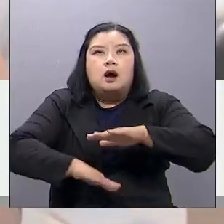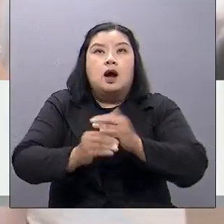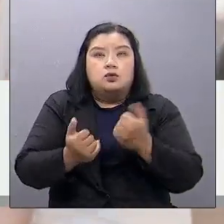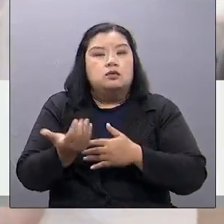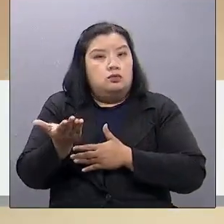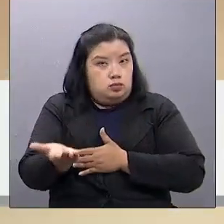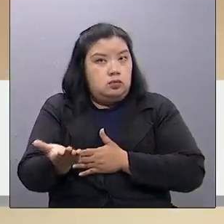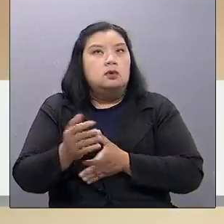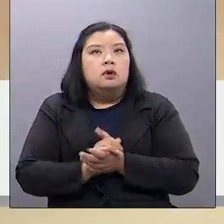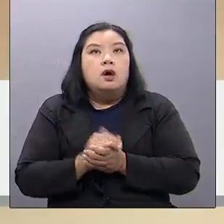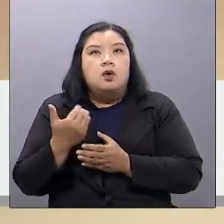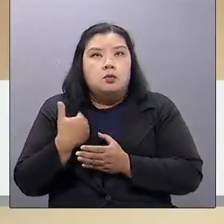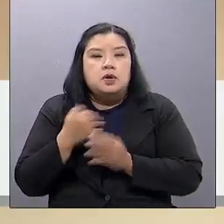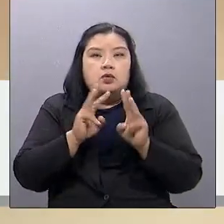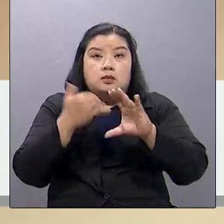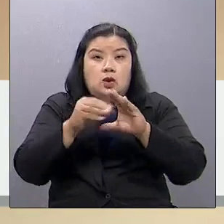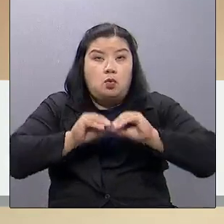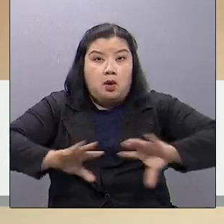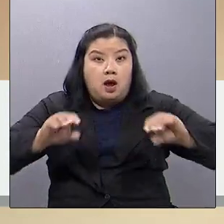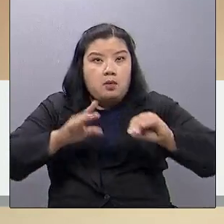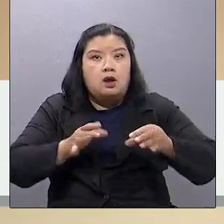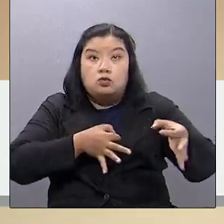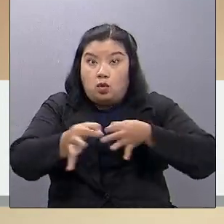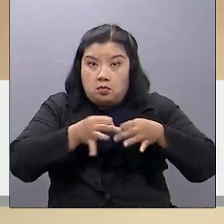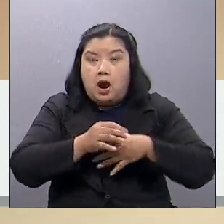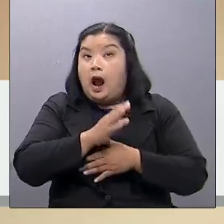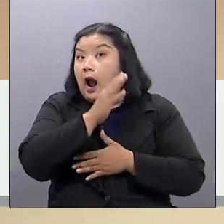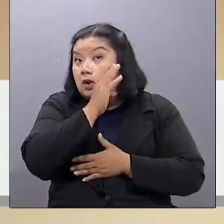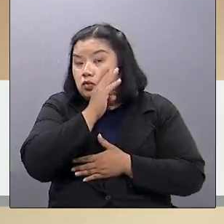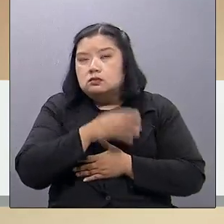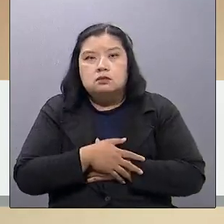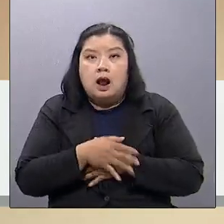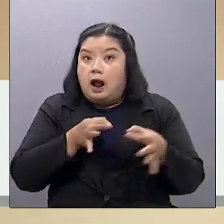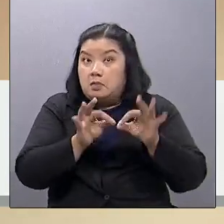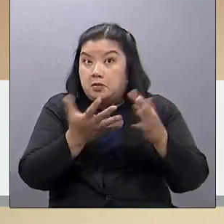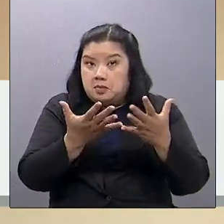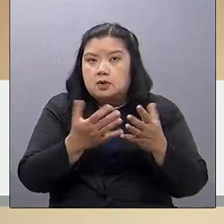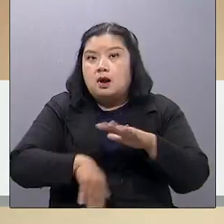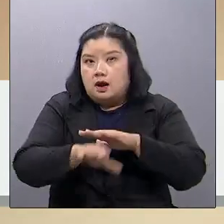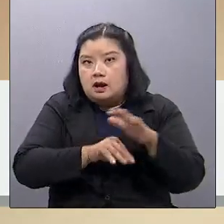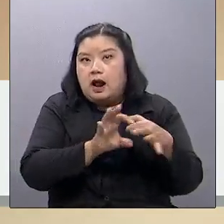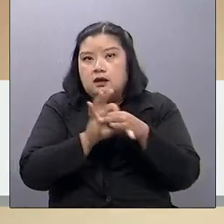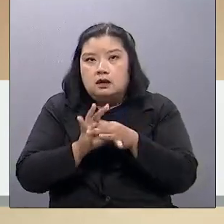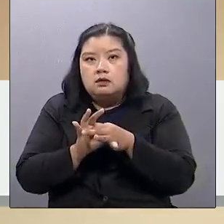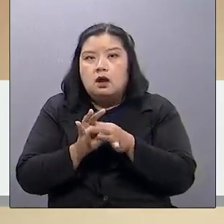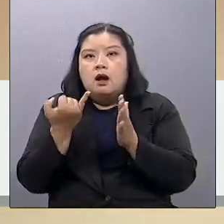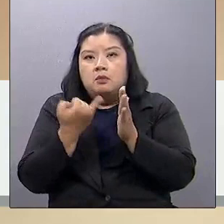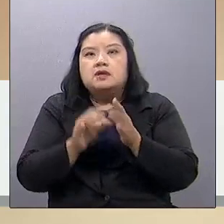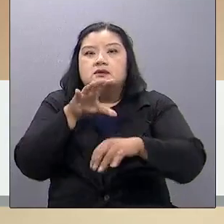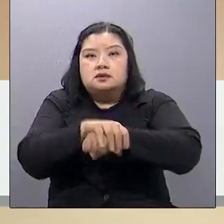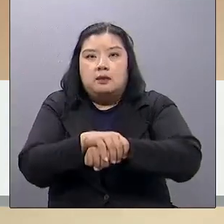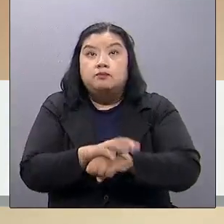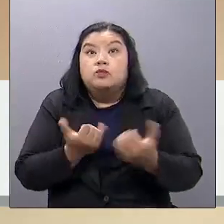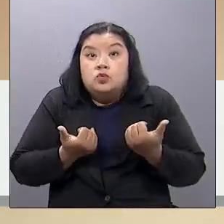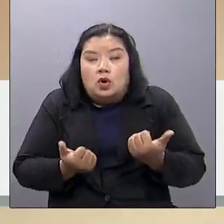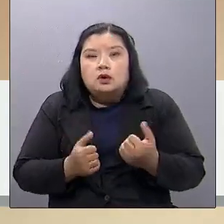มายาได้โพสต์ลงโซเชียลจะต้องชี้แจงทั้งหมดถ้าชี้แจงไม่ได้หลักฐานก็อาจจะมัดตัวเองแต่ตอนนี้ขอเวลาต